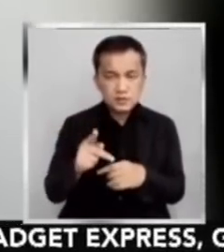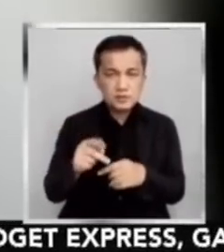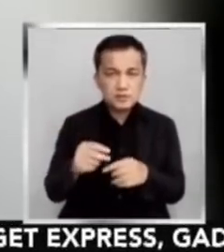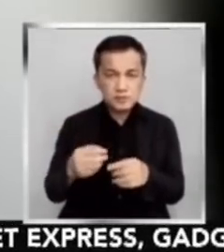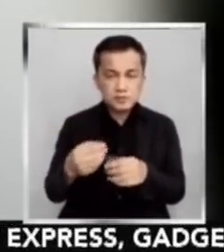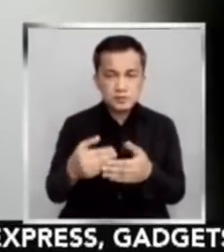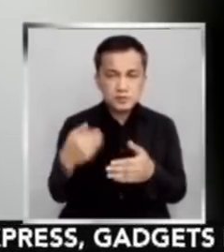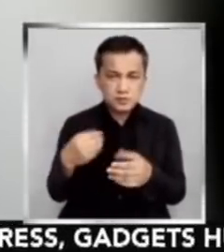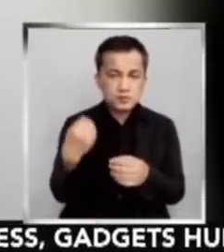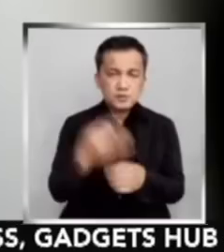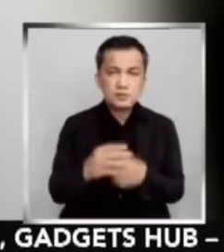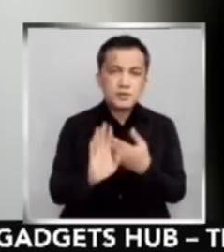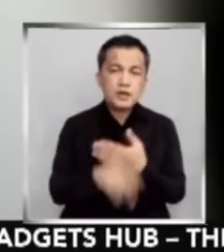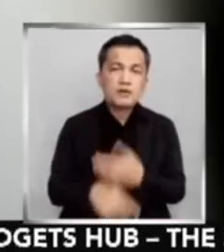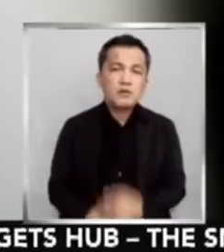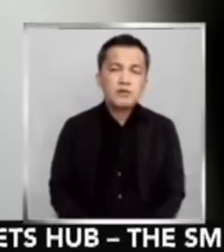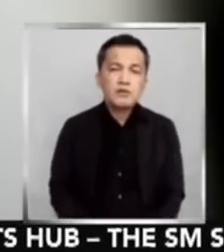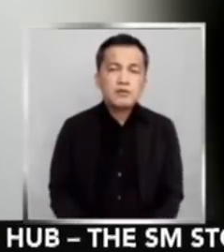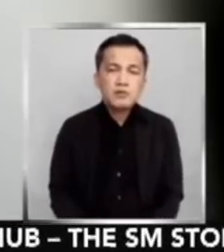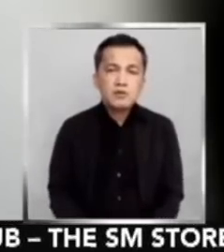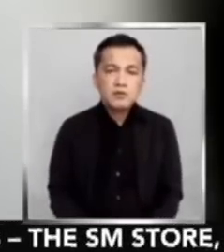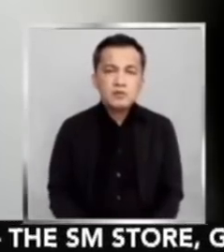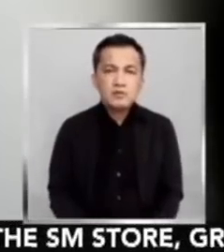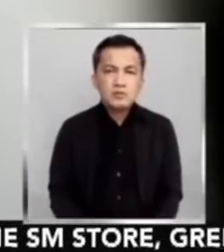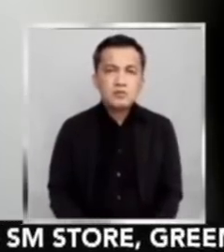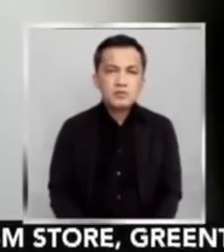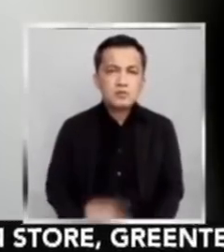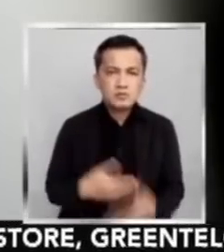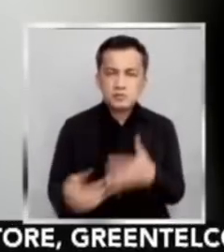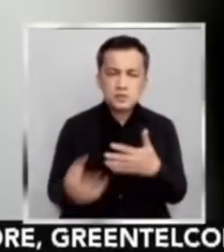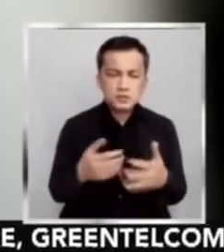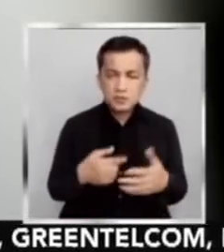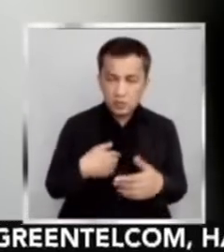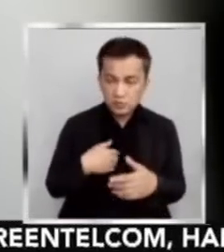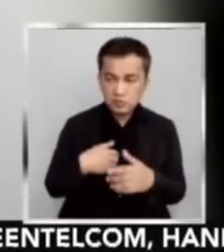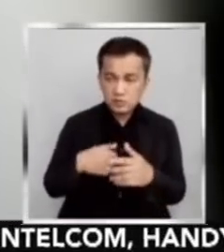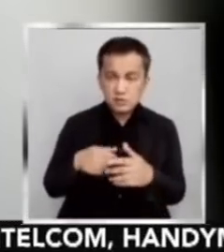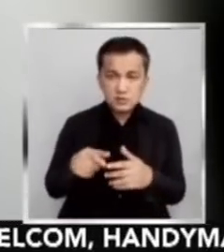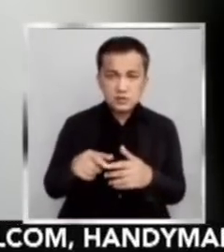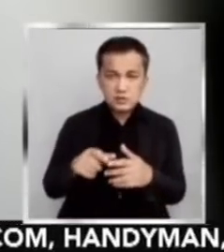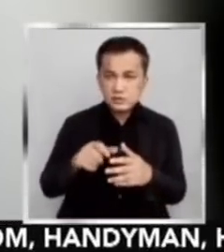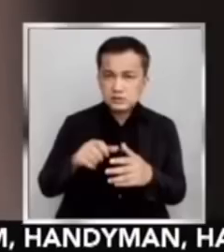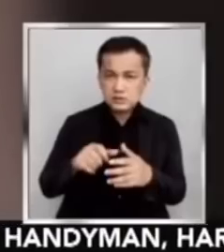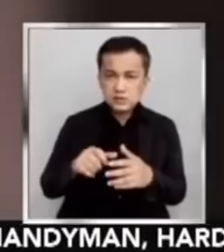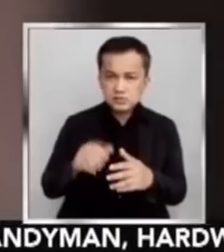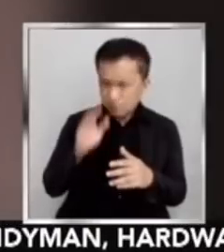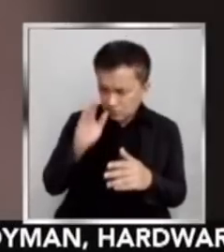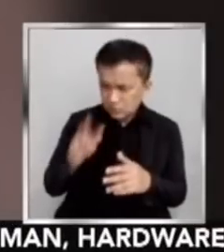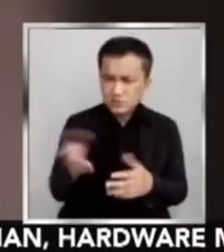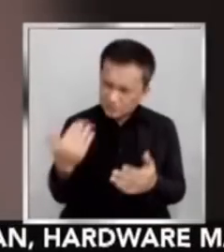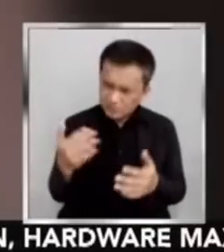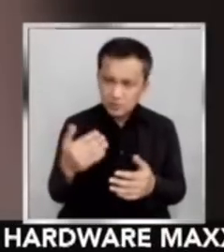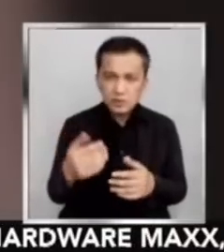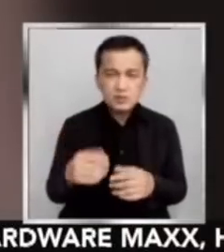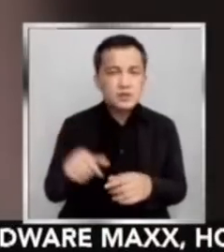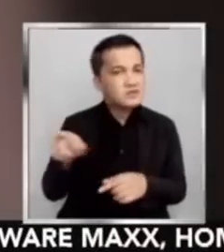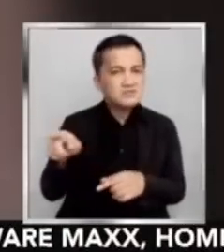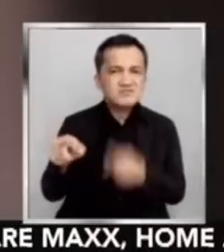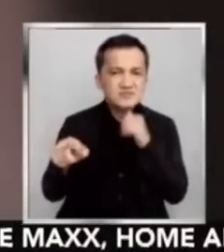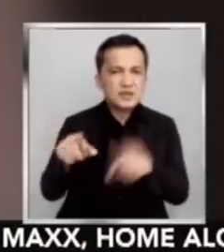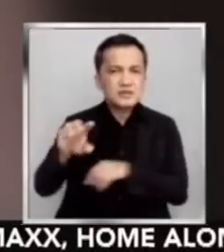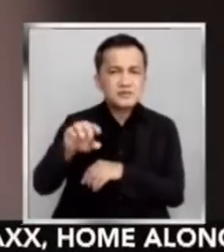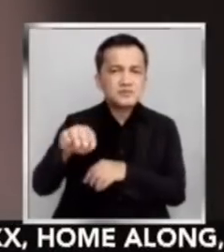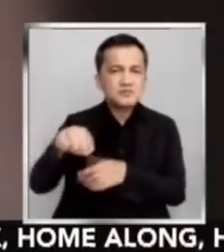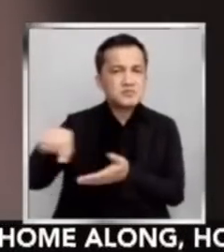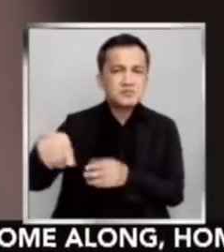So, kahit anong pag-i-insist ko, hindi talaga nila binabalik. Hindi na raw makontak ni Maui